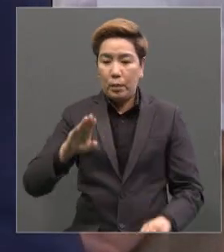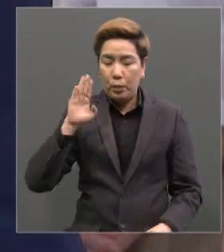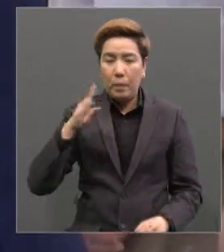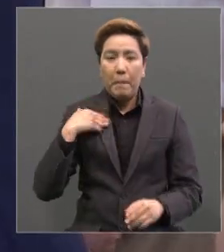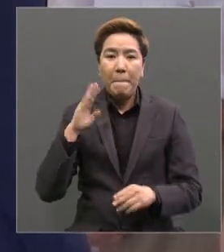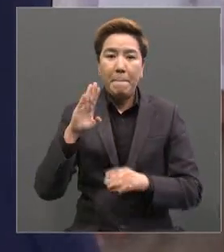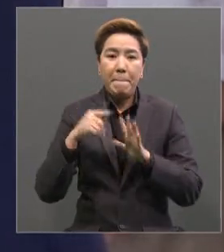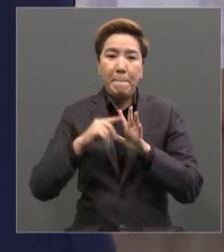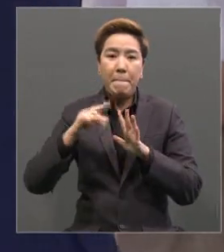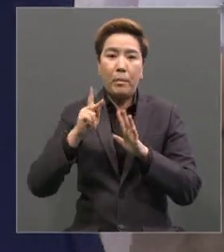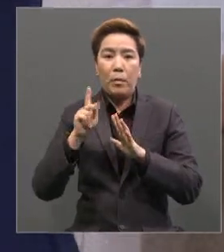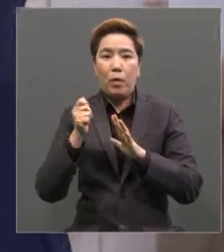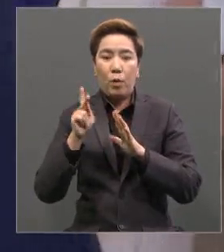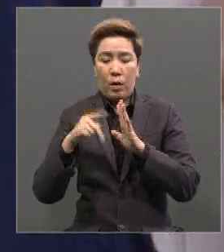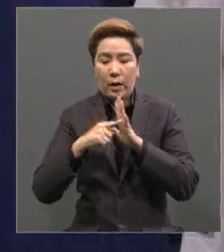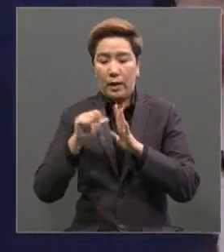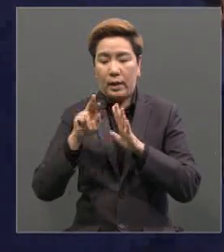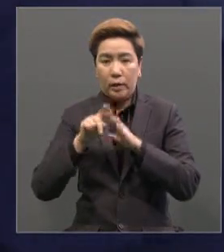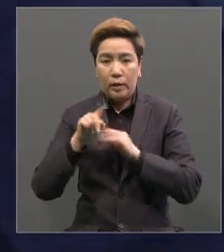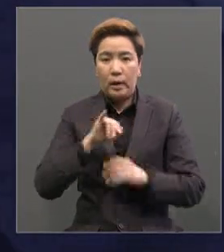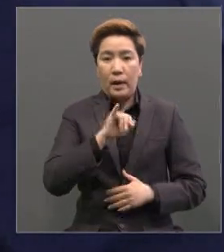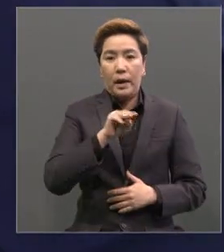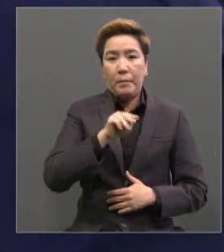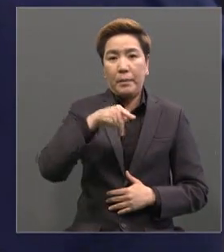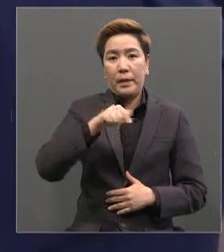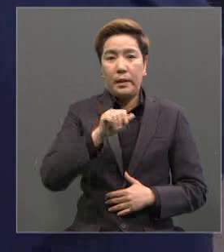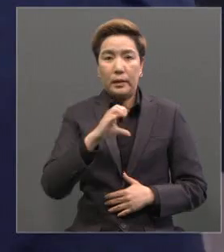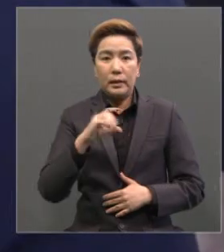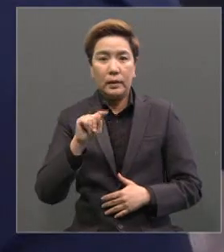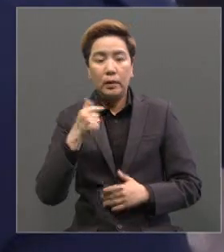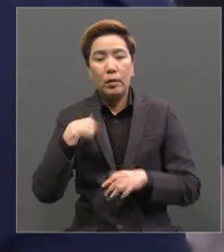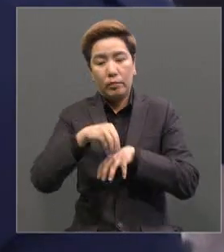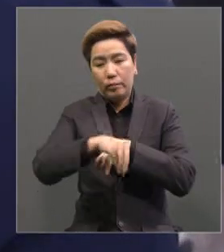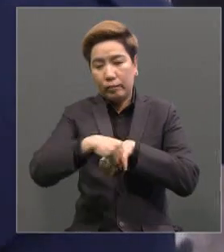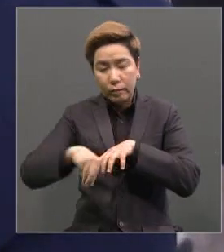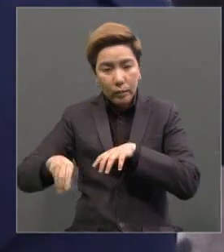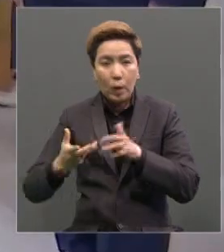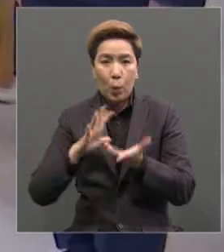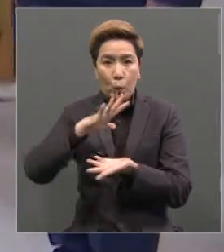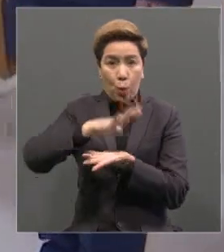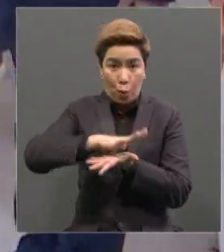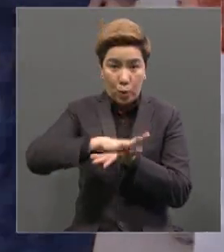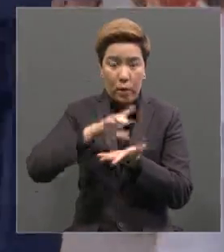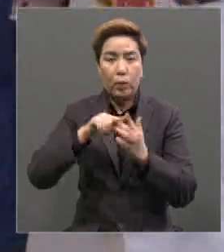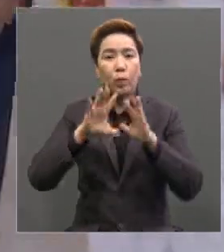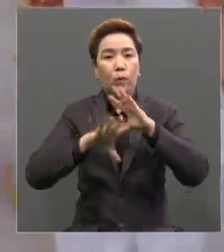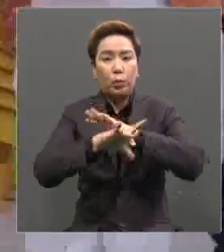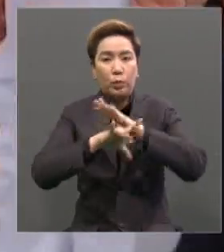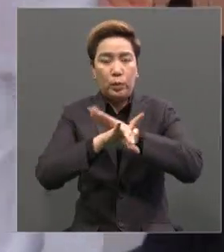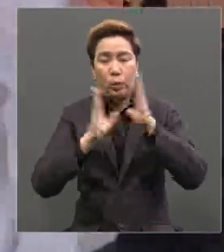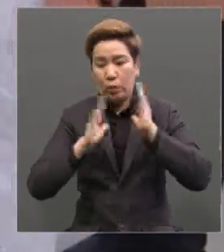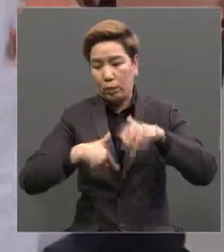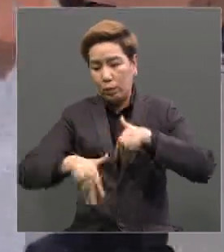บางกอกแลนด์จำกัดมหาชนอิมแพคเมืองทองธานีและบริษัทในเครือโรงเรียนเทศบาลราษฎร์นิยมธรรมจังหวัดชลบุรี